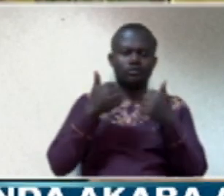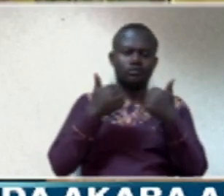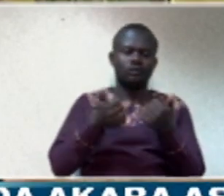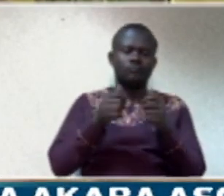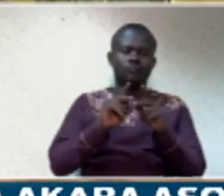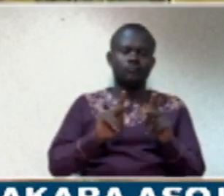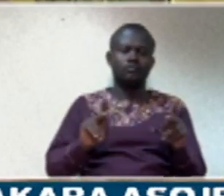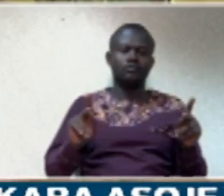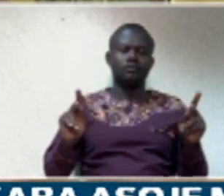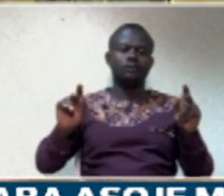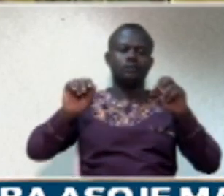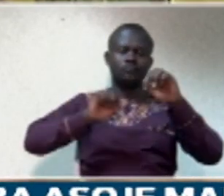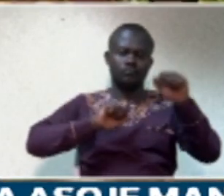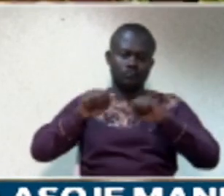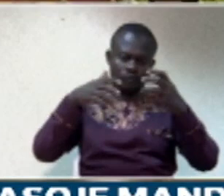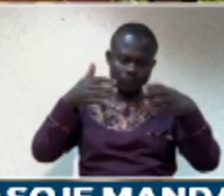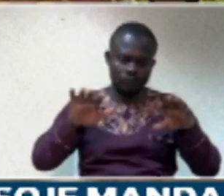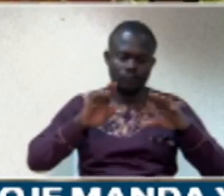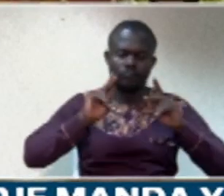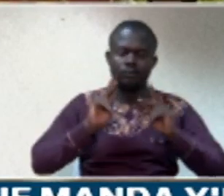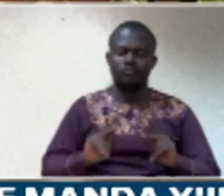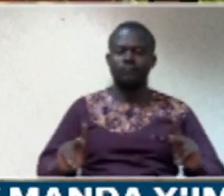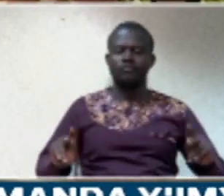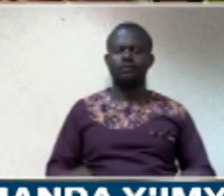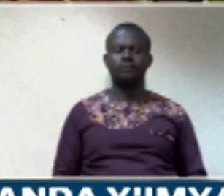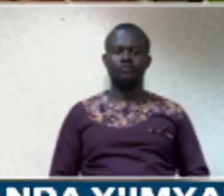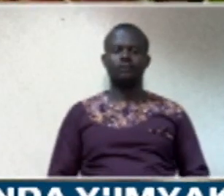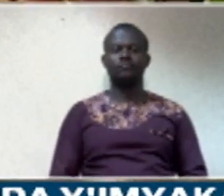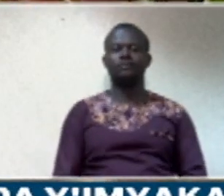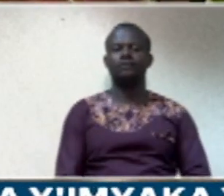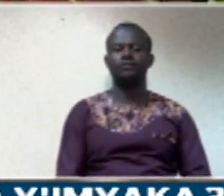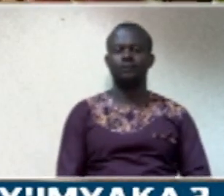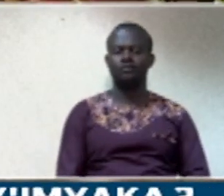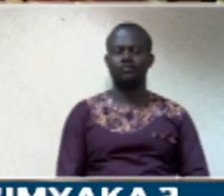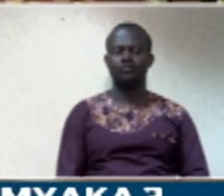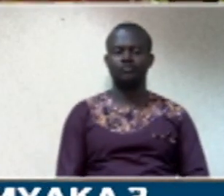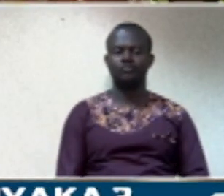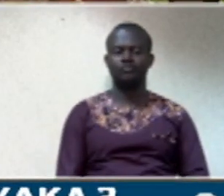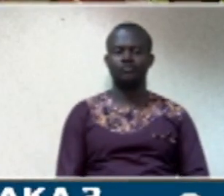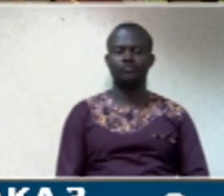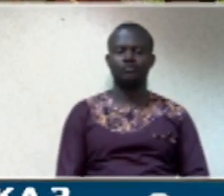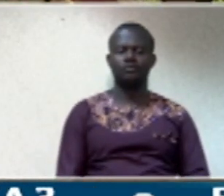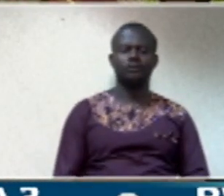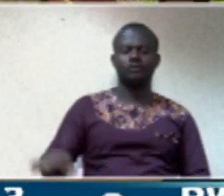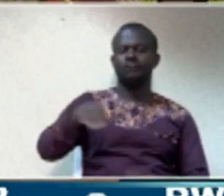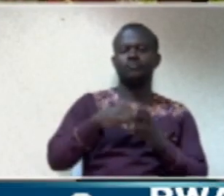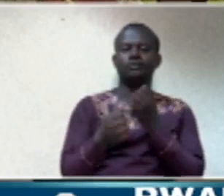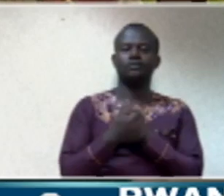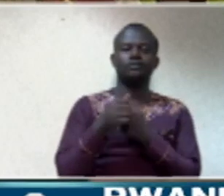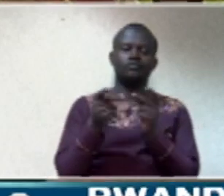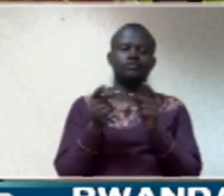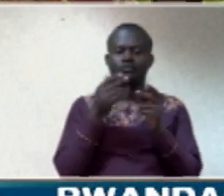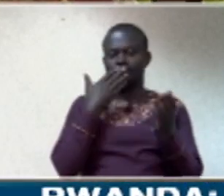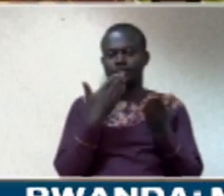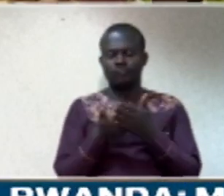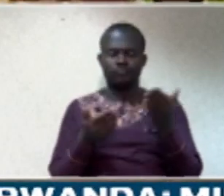kibazo ubu mutingito harangiye dufite amahoro. For Gisani Rubavu ku Gisenyi muri Rubavu na hano